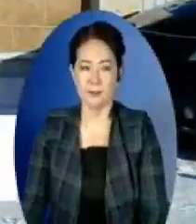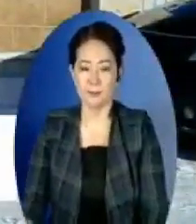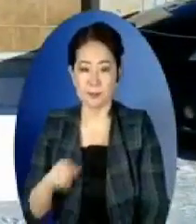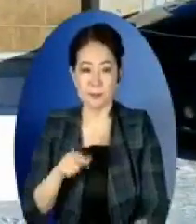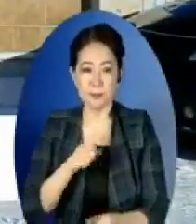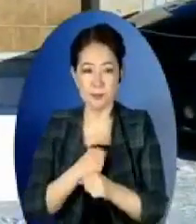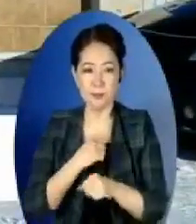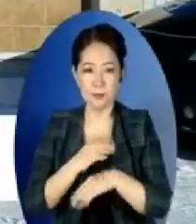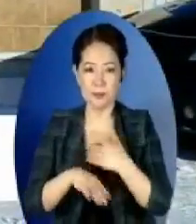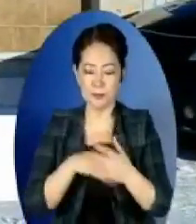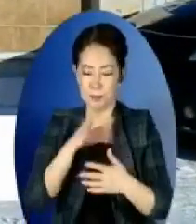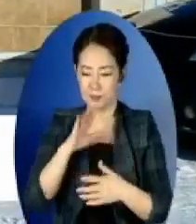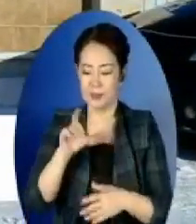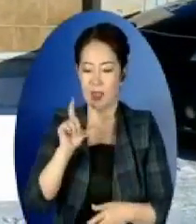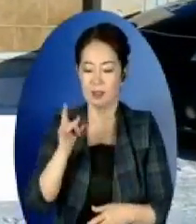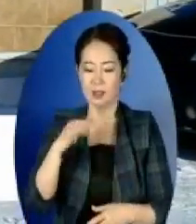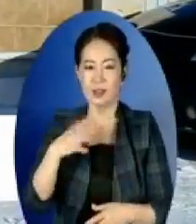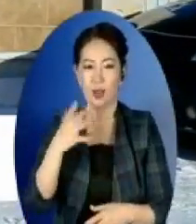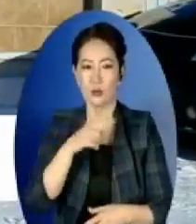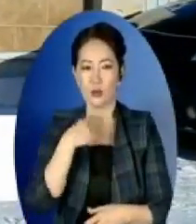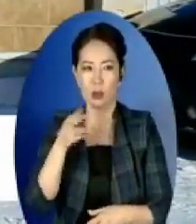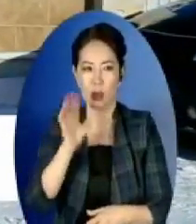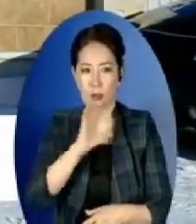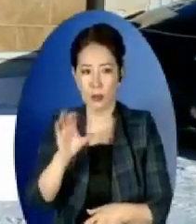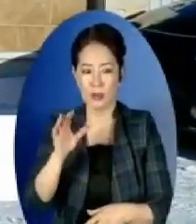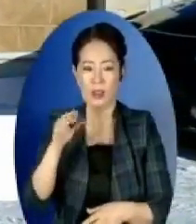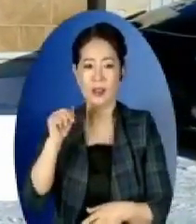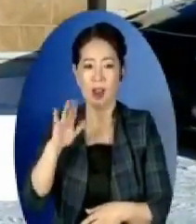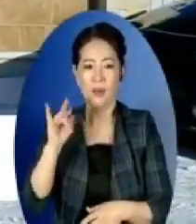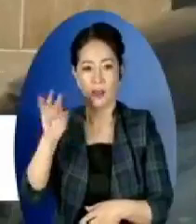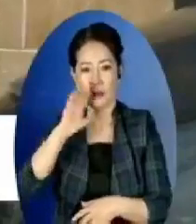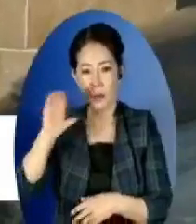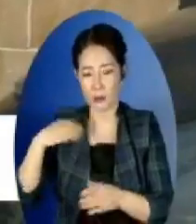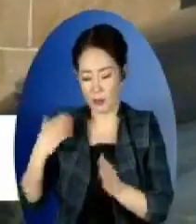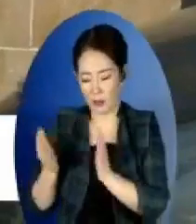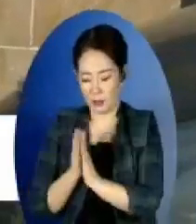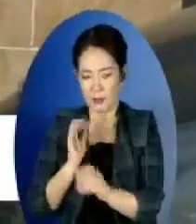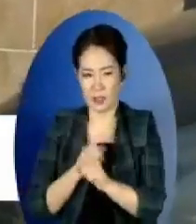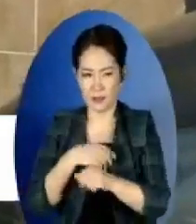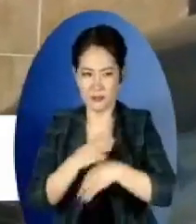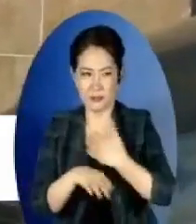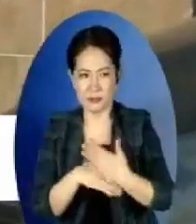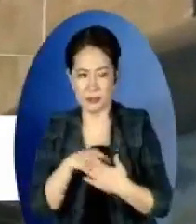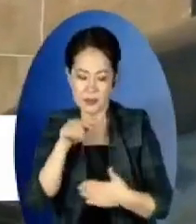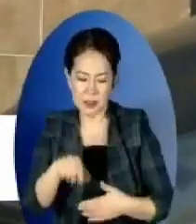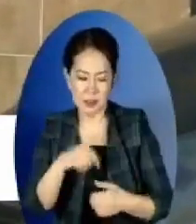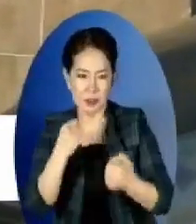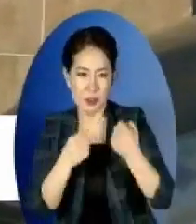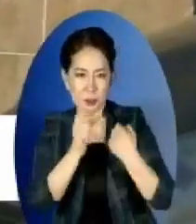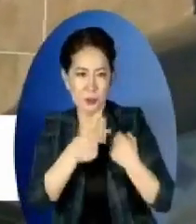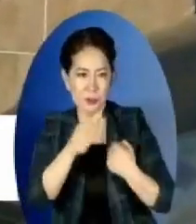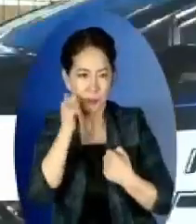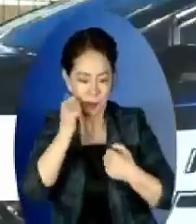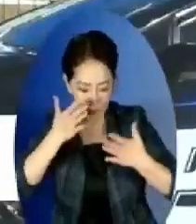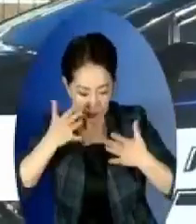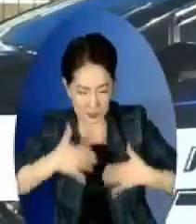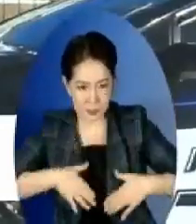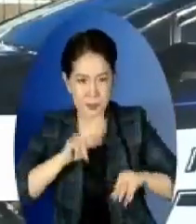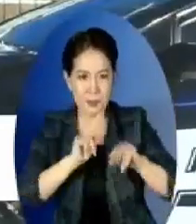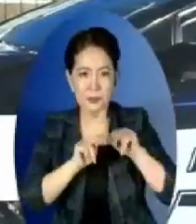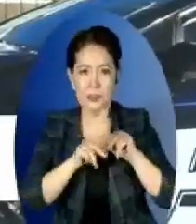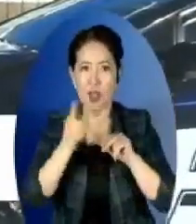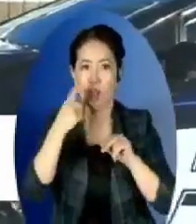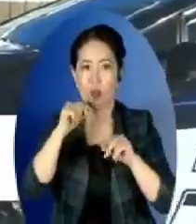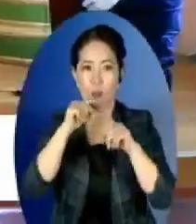Энэ ажлыг эрчимжүүлэхээр Эрдэнэс Тамтлогоо хувьцаат компани тээврийн компаниудтай хамтран ажиллаж байна. Ингэхдээ жолооч нарын эрүүл мэндэд хяналт тавьж тэдэнд